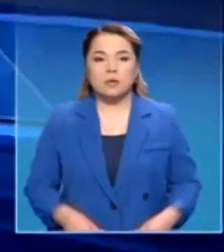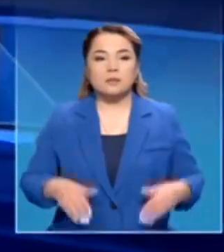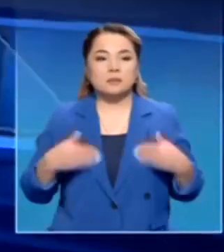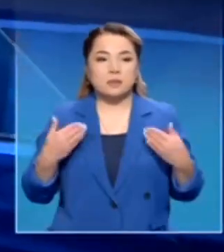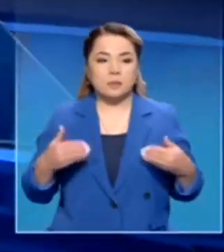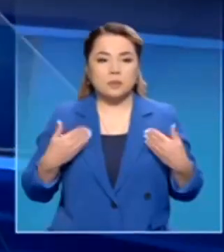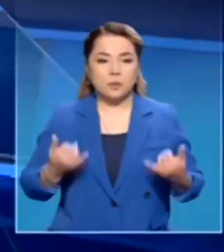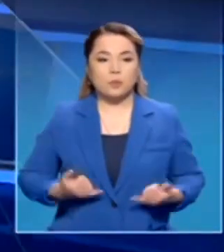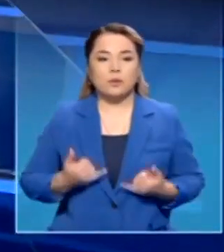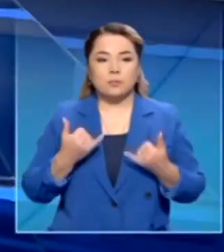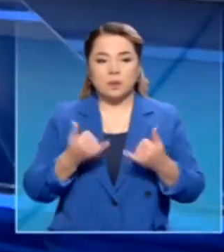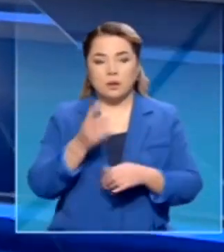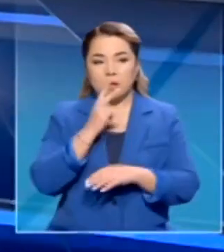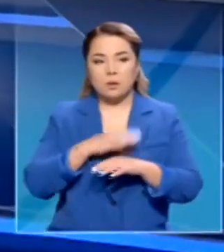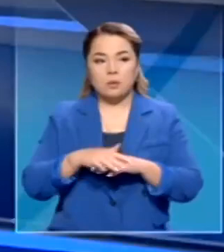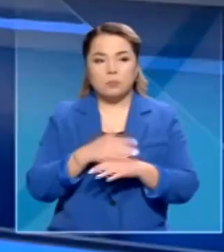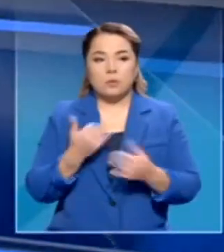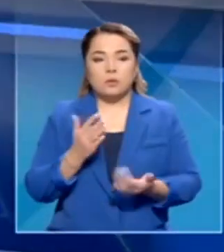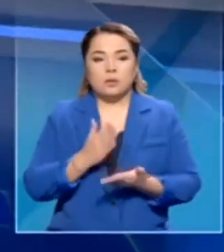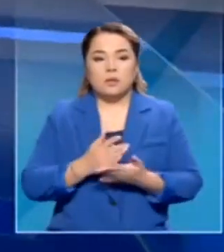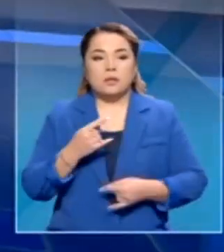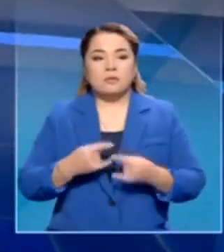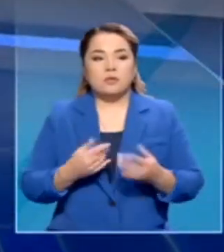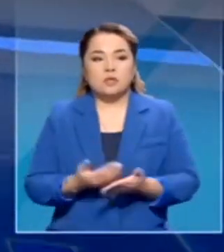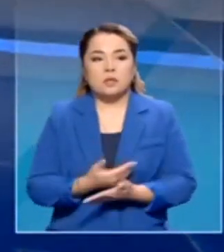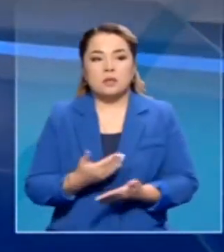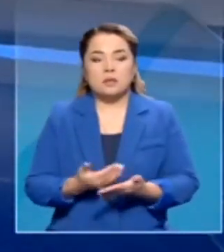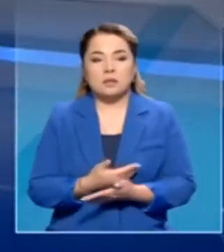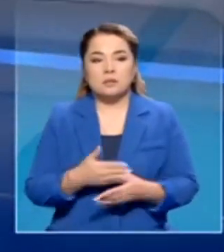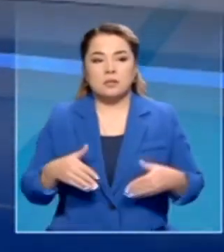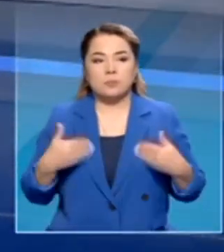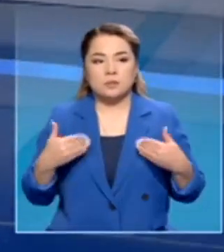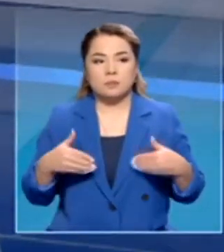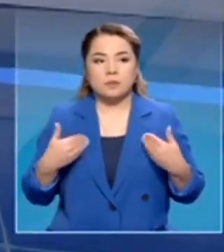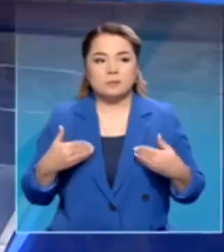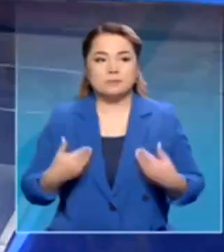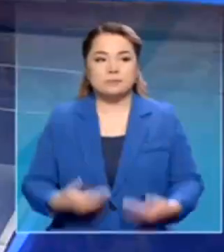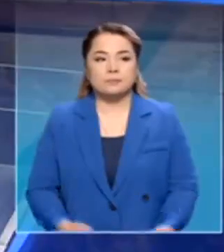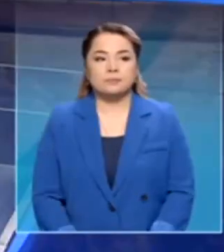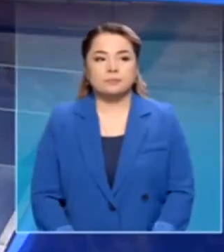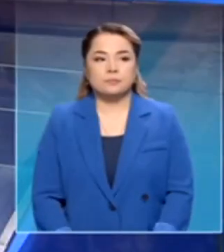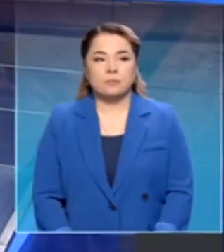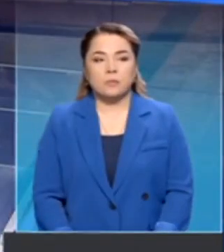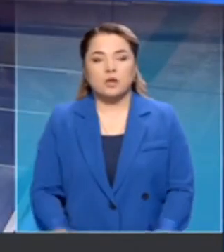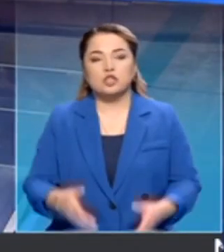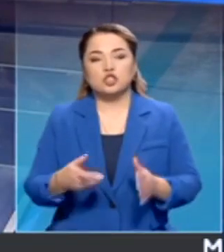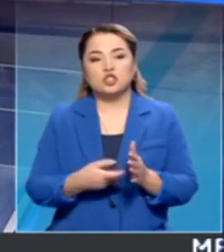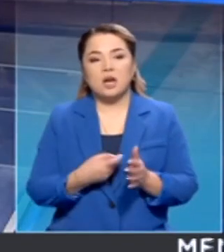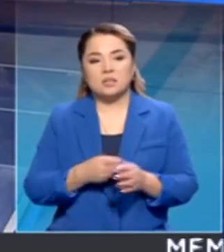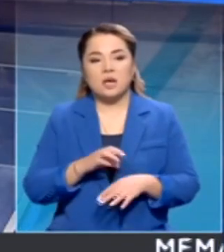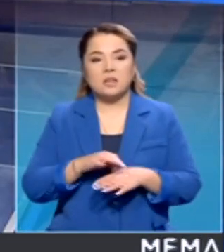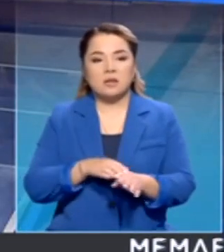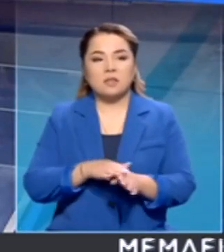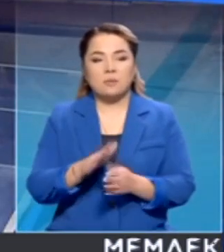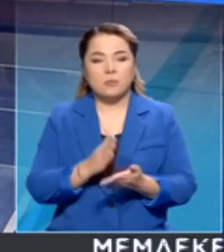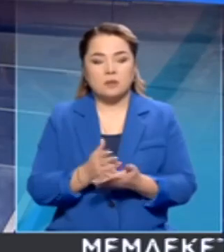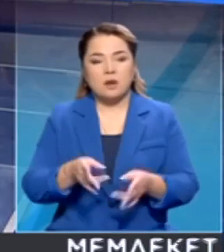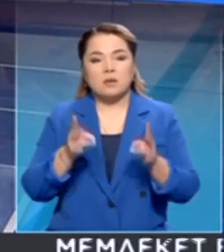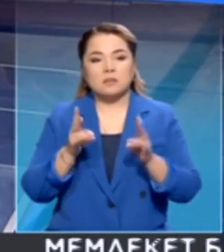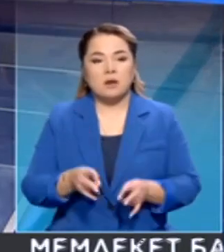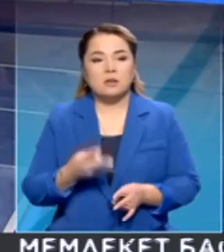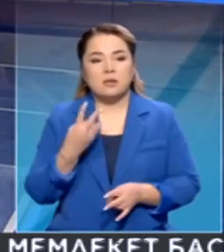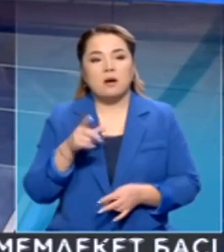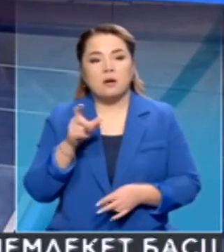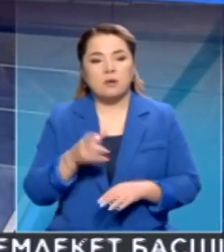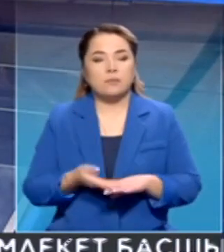Қайырлы күн, тікелей эфирде ақпарат, студияда Гүлназ Әлімгерей, сурдо аудармашы Шырын Қожбанова. Шахтадағы апатта басынан қатты жарақат